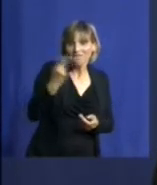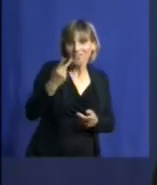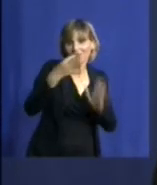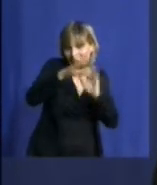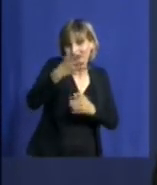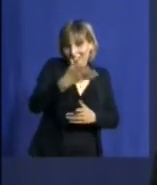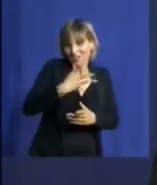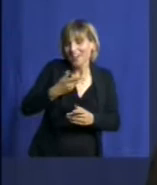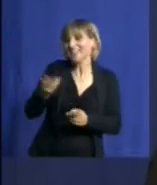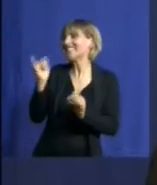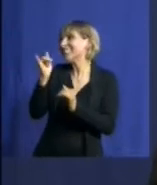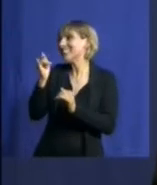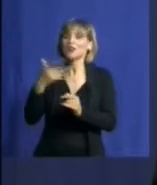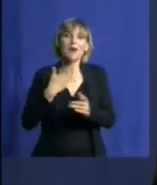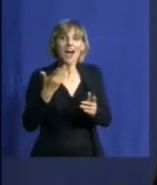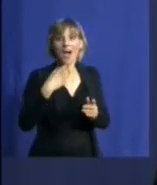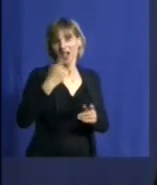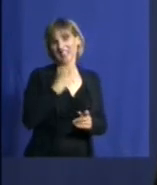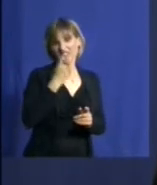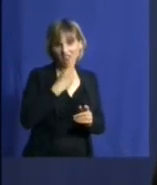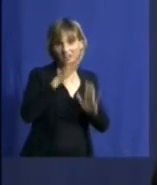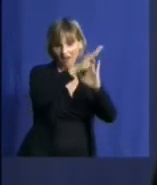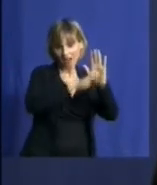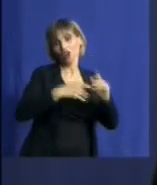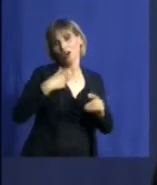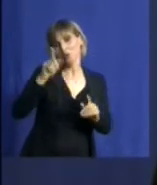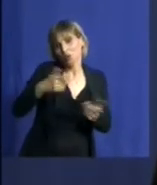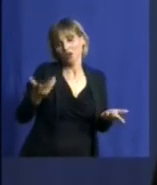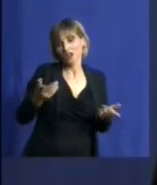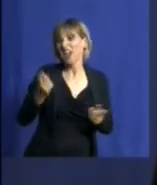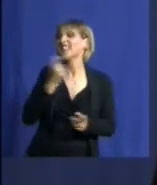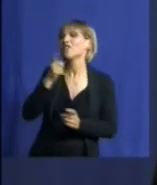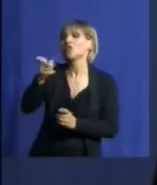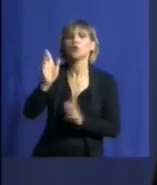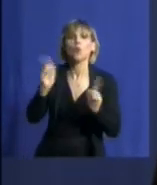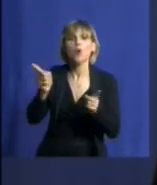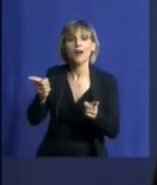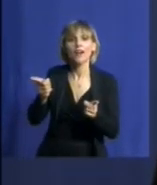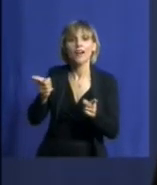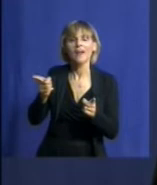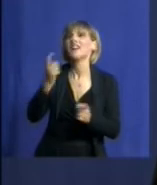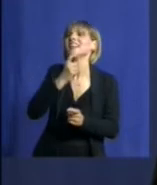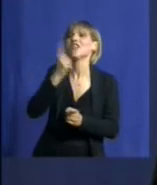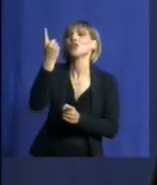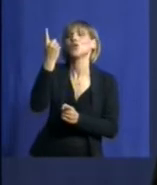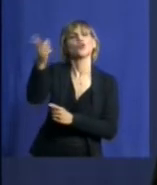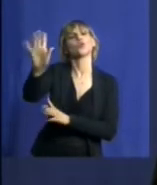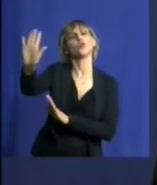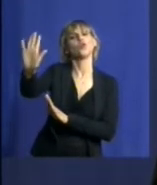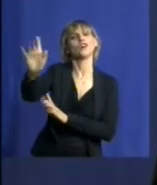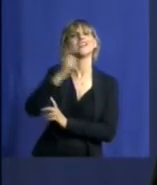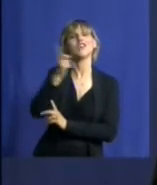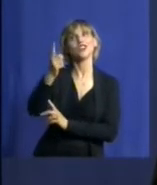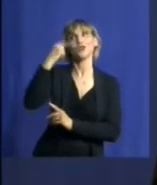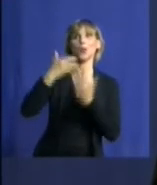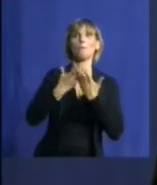facile. Allora, se dovessi elencare... elencassi i difetti, probabilmente prenderesti anche quello. È un difetto, allora, così lo rendi pubblico e gli altri